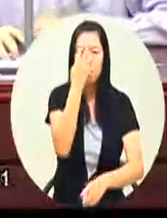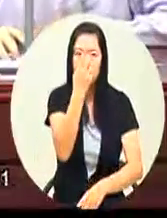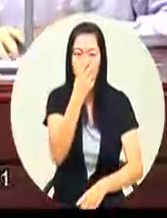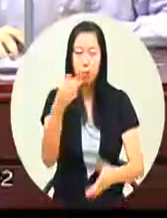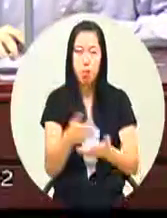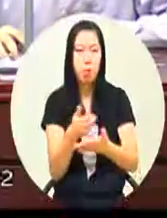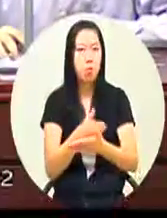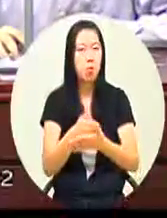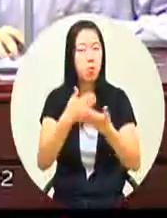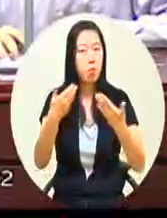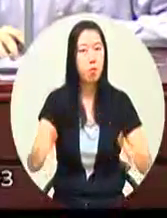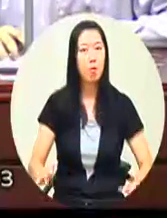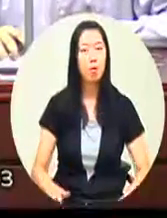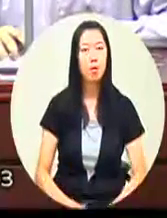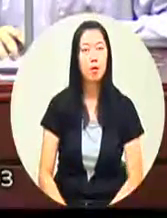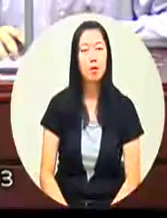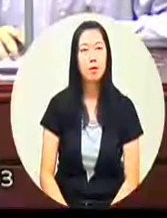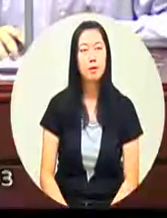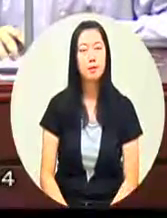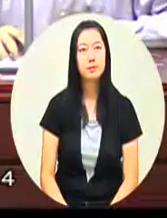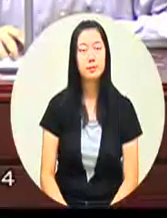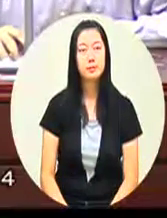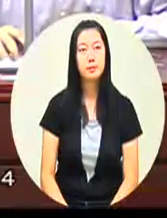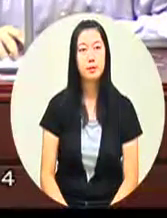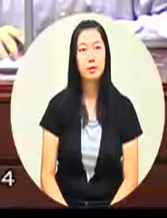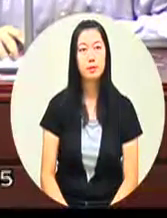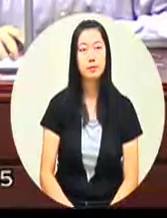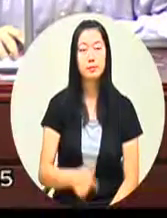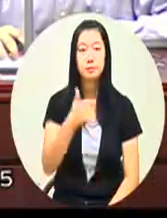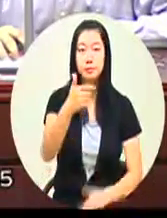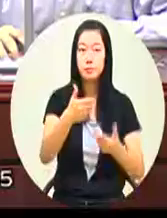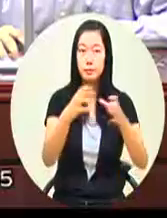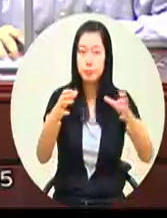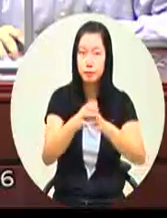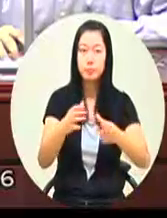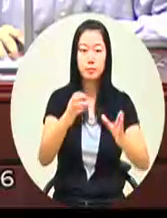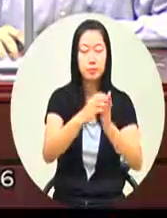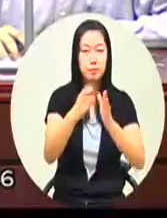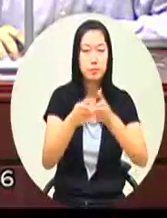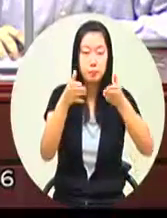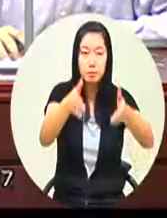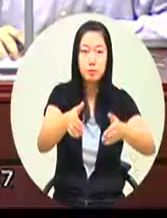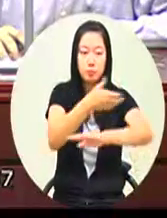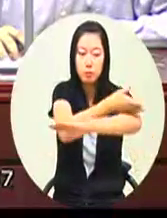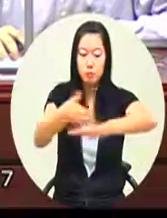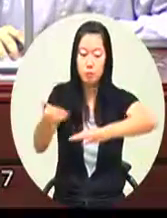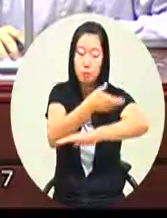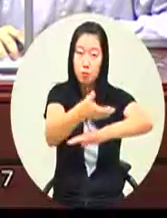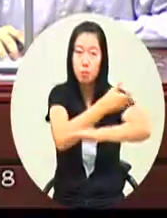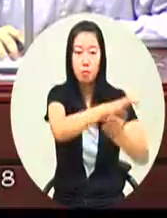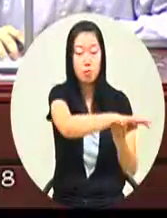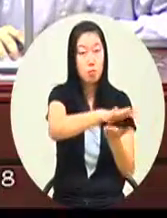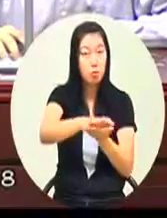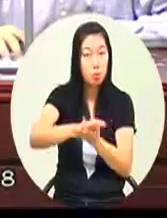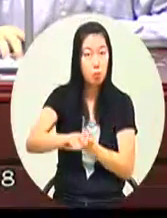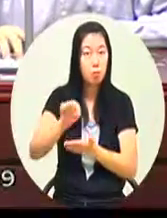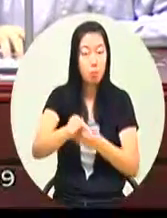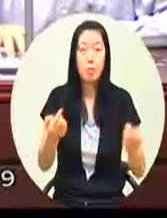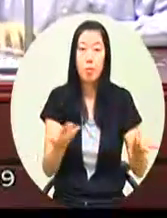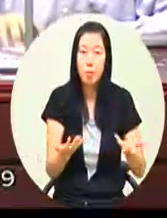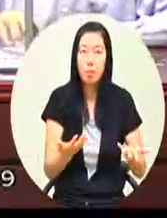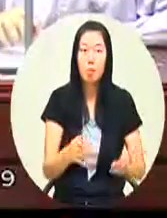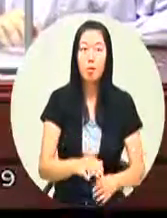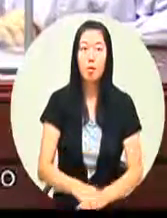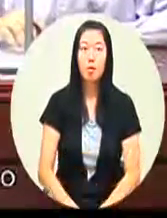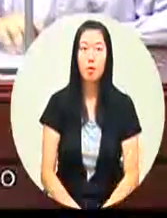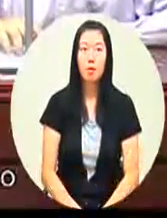方遐开说明会。啊了，六合局遐有啊针对这个清扫的部分，一直用采一个。迄、那个采，